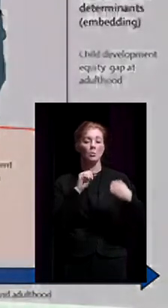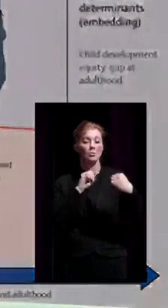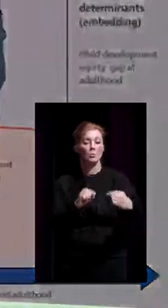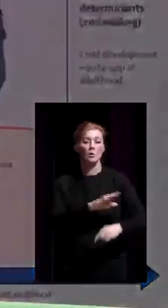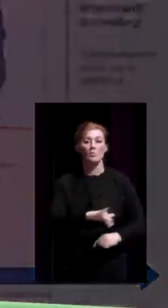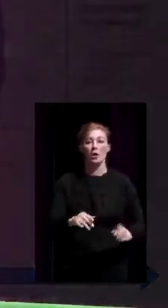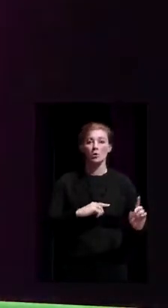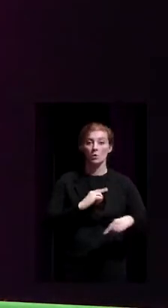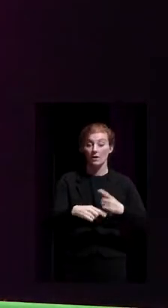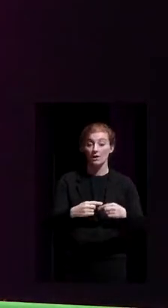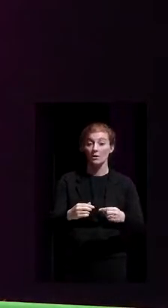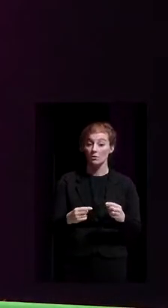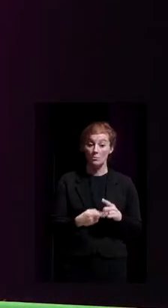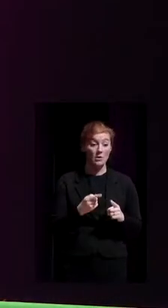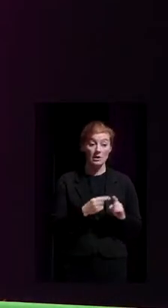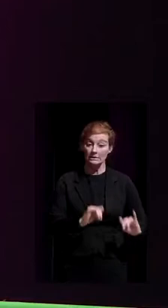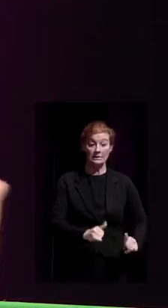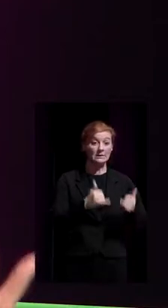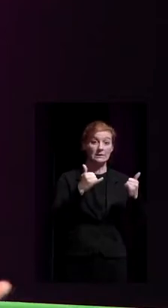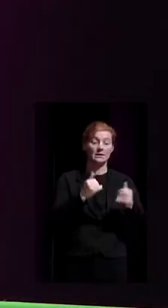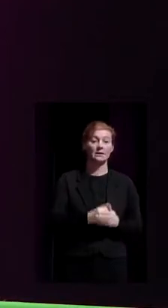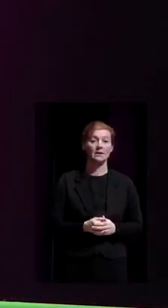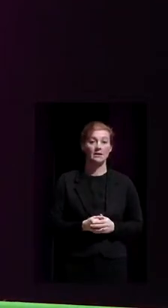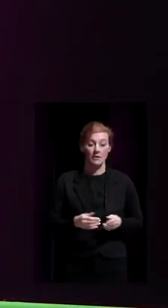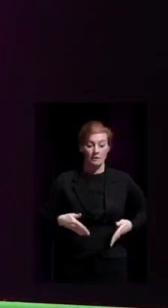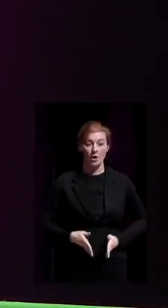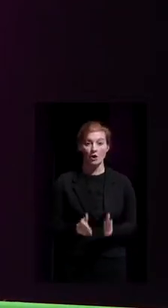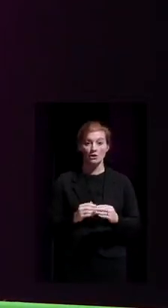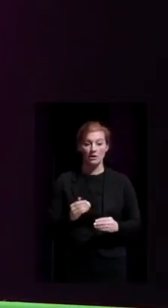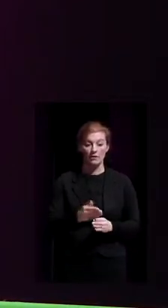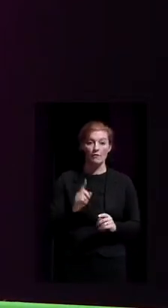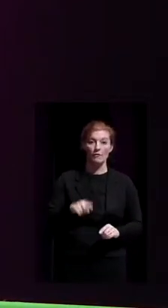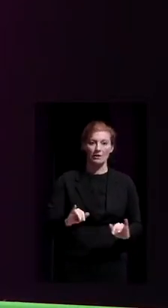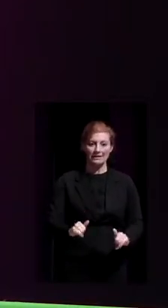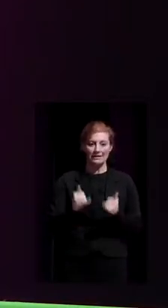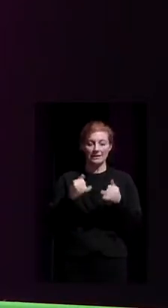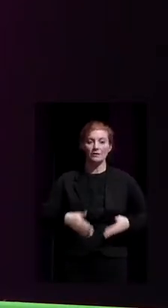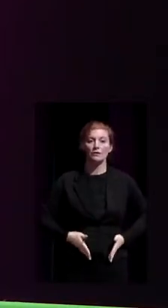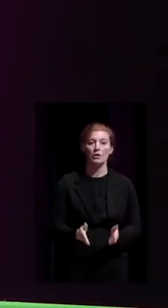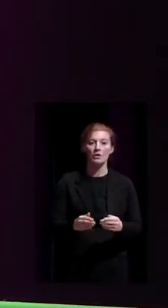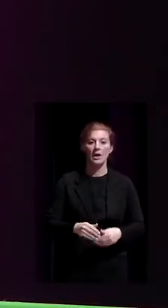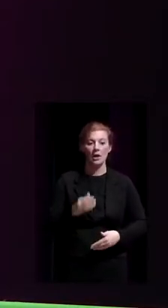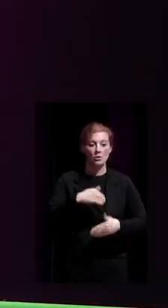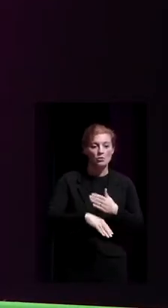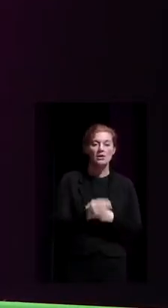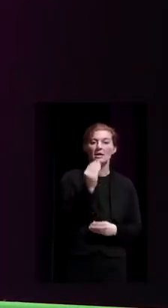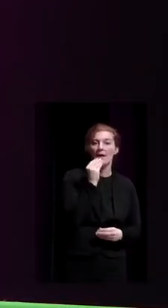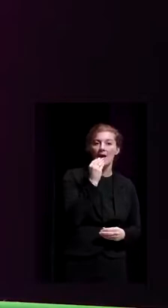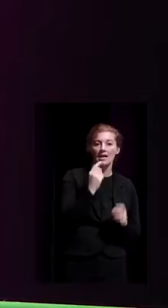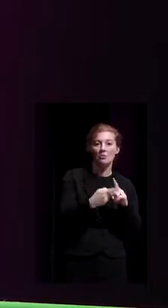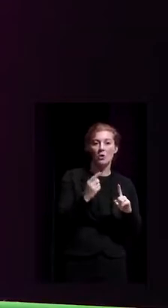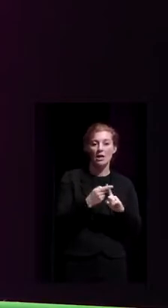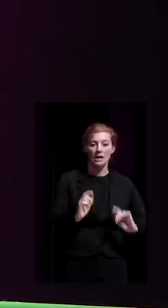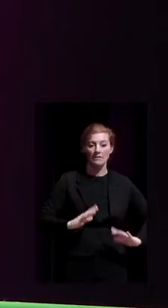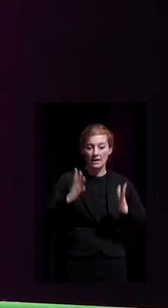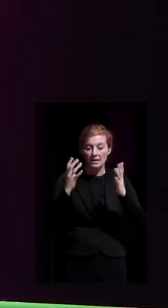som sagt börjar redan vid födseln, prematuritet, låg vikt, undernäring i början av livet.